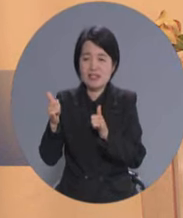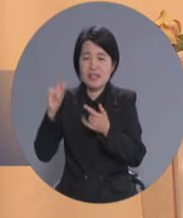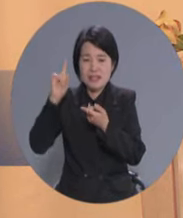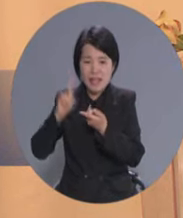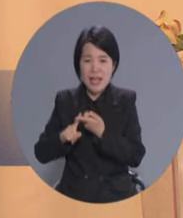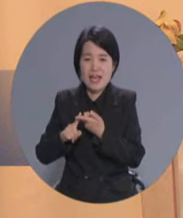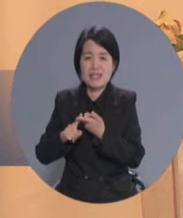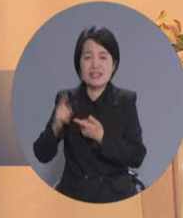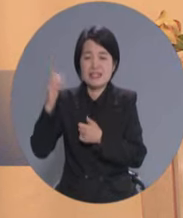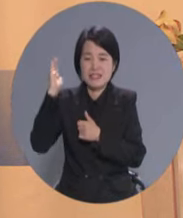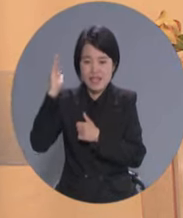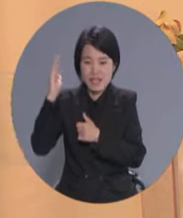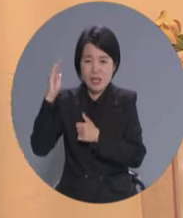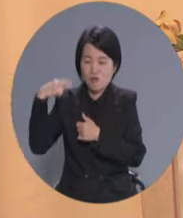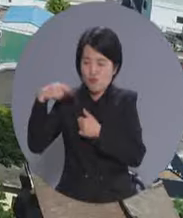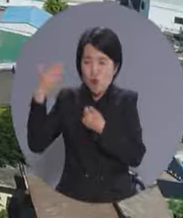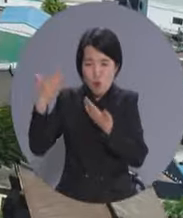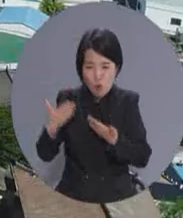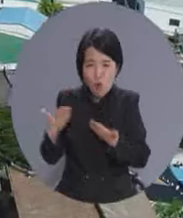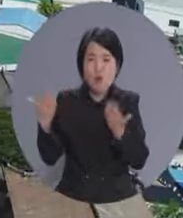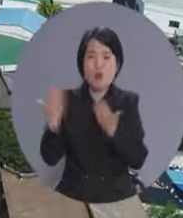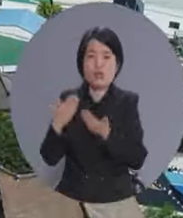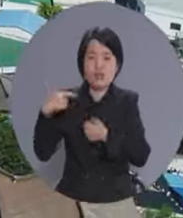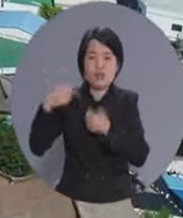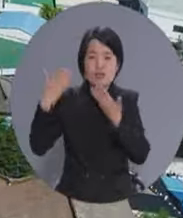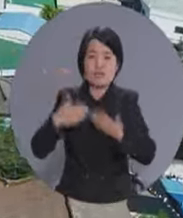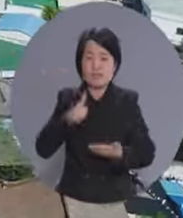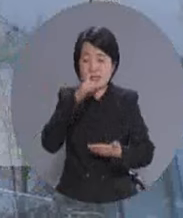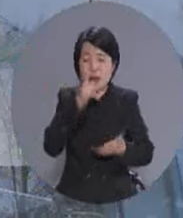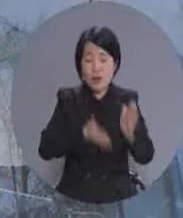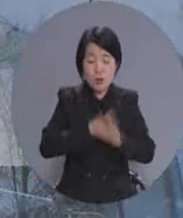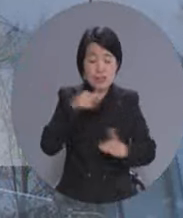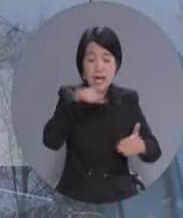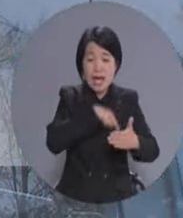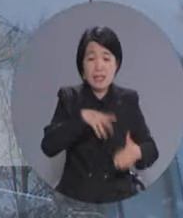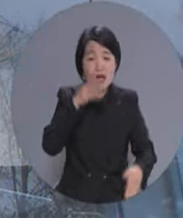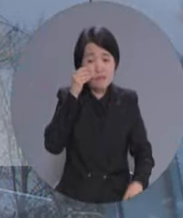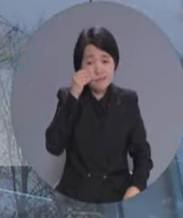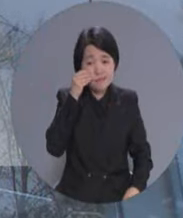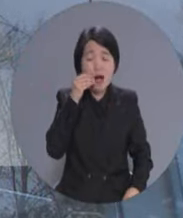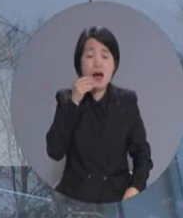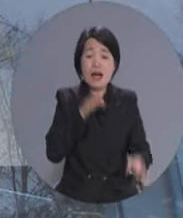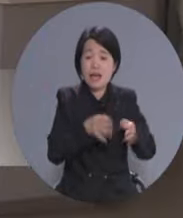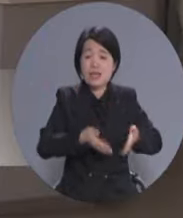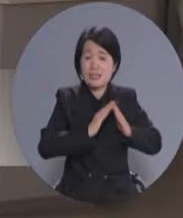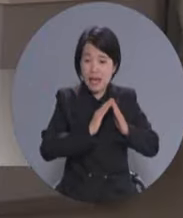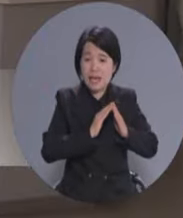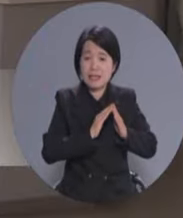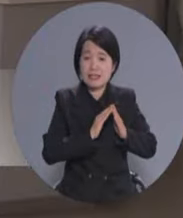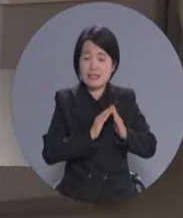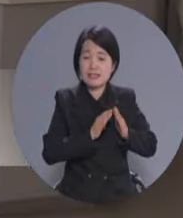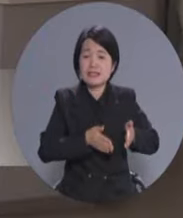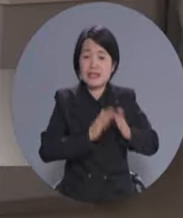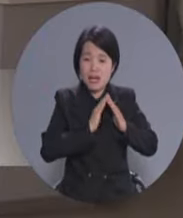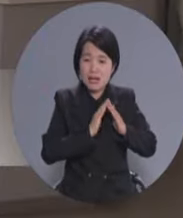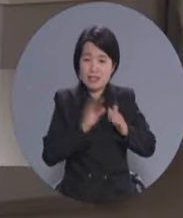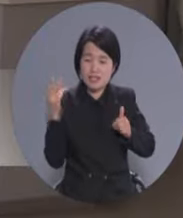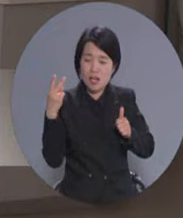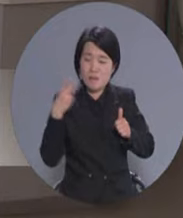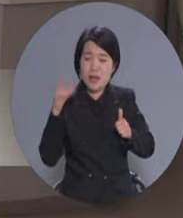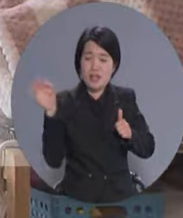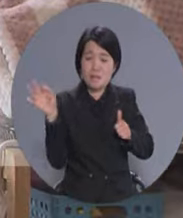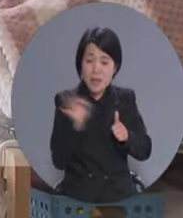거기에 맞는 컨설팅을 해주시고 도심 빈포 청년 창업가를 입주시켜 2천만 원과 창업교육을